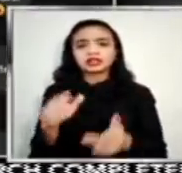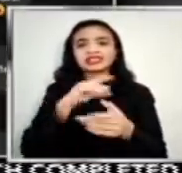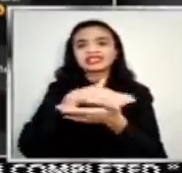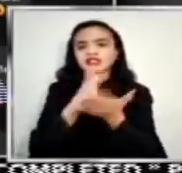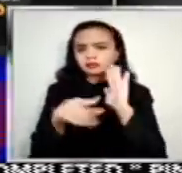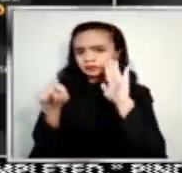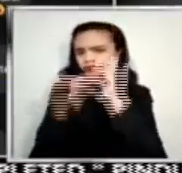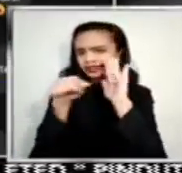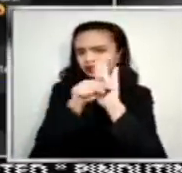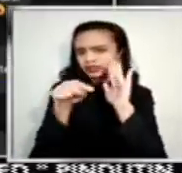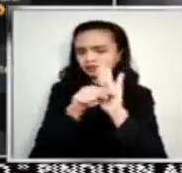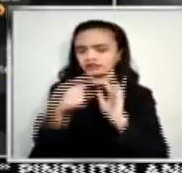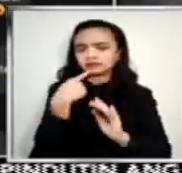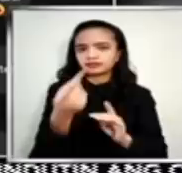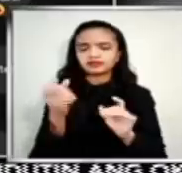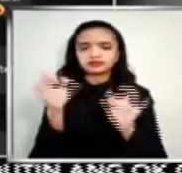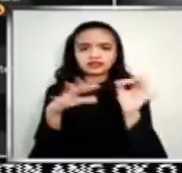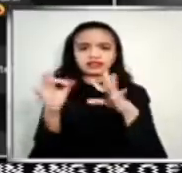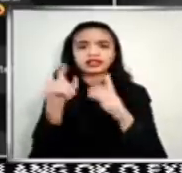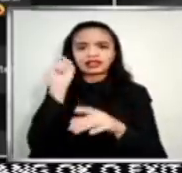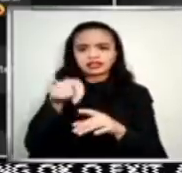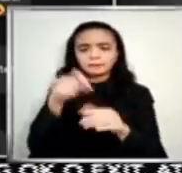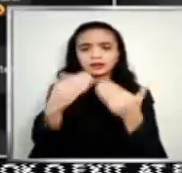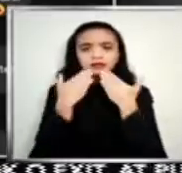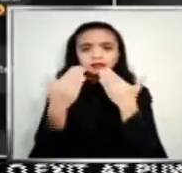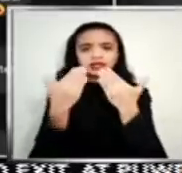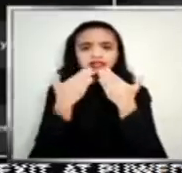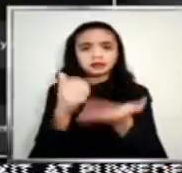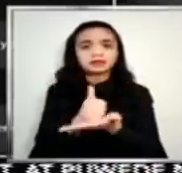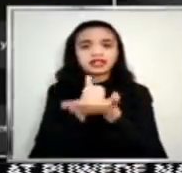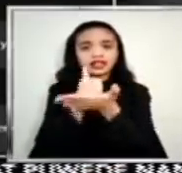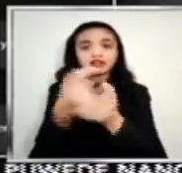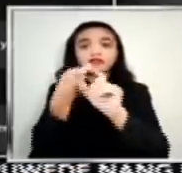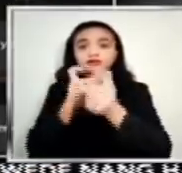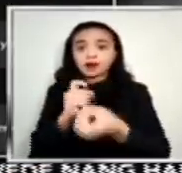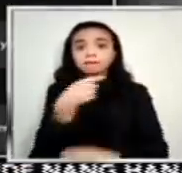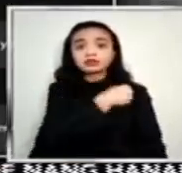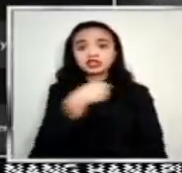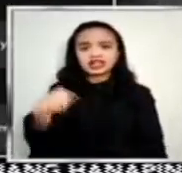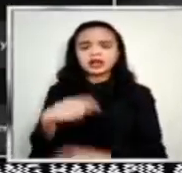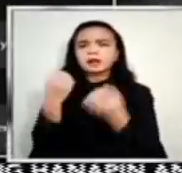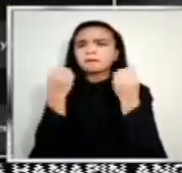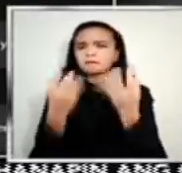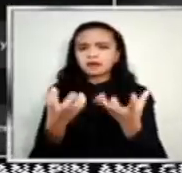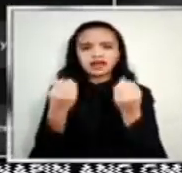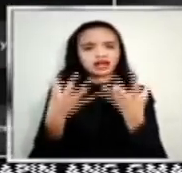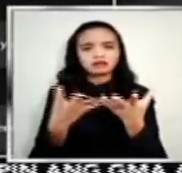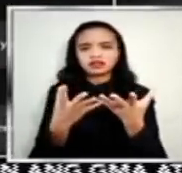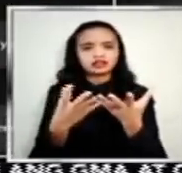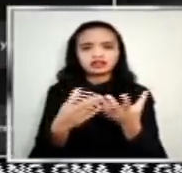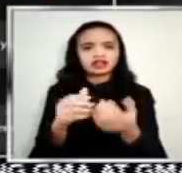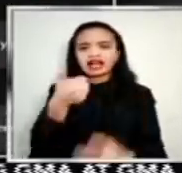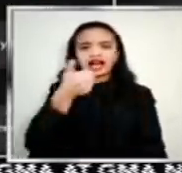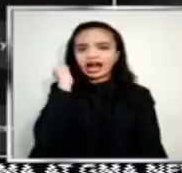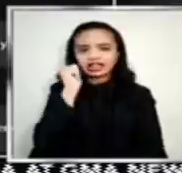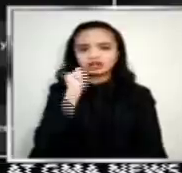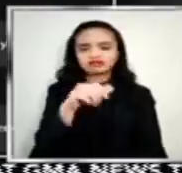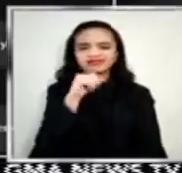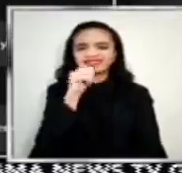daw ipagpasalamat ang mga tulong galing China, marami ang hindi nagustuhan ang pamagat ng